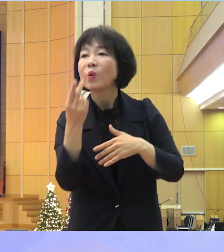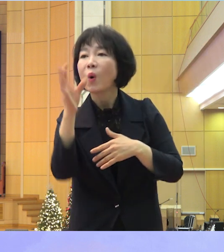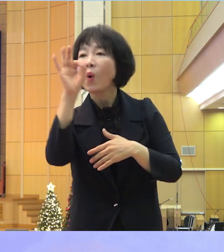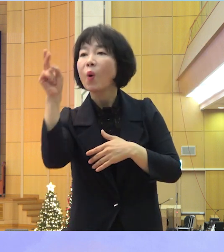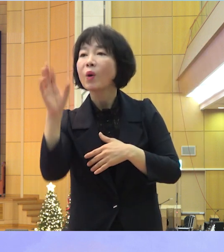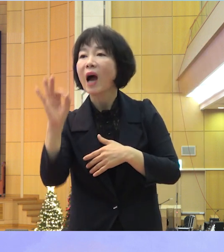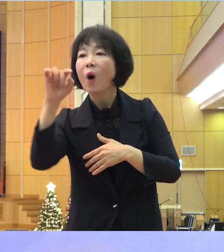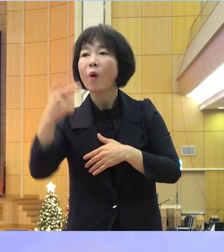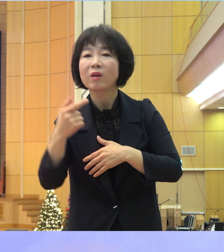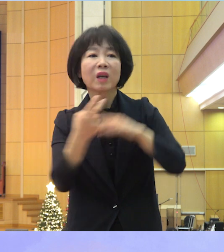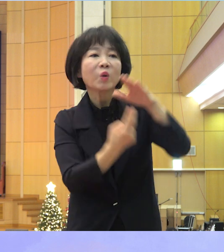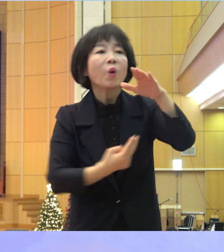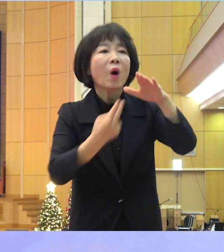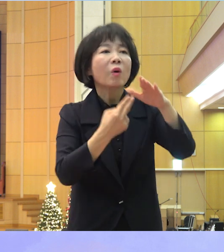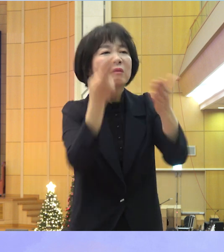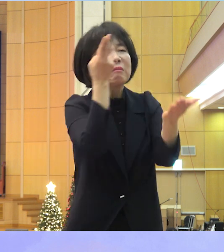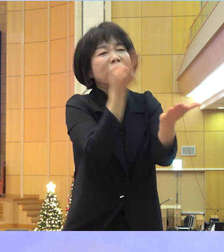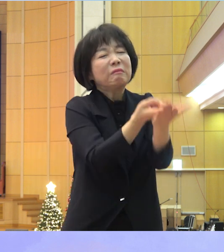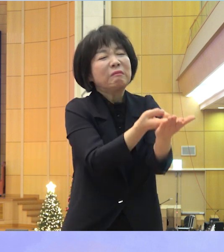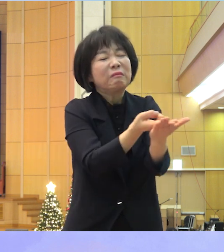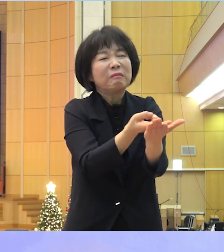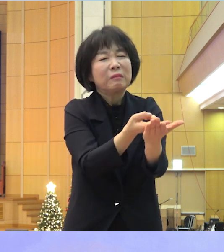겨우겨우 살아가고 있다는 것입니다.